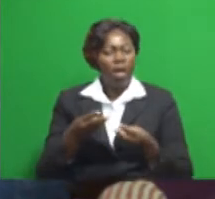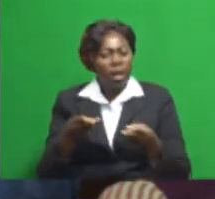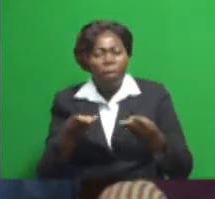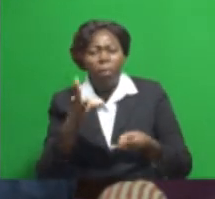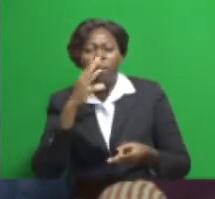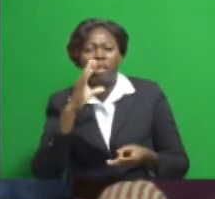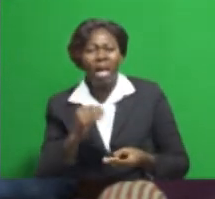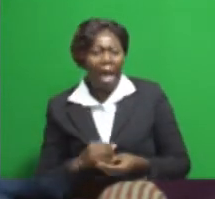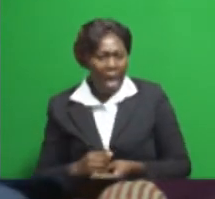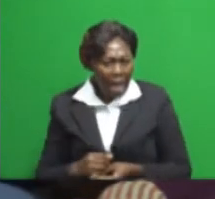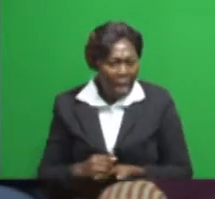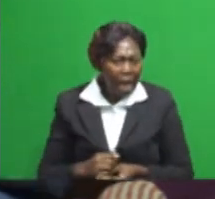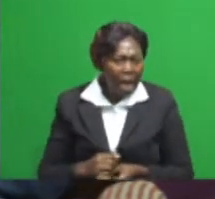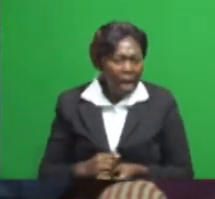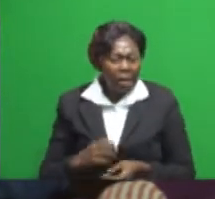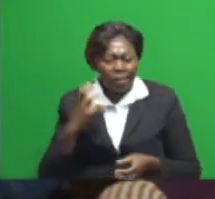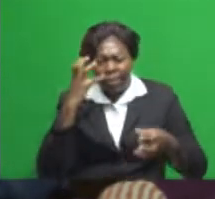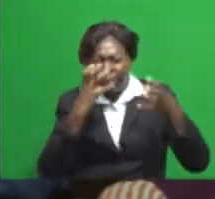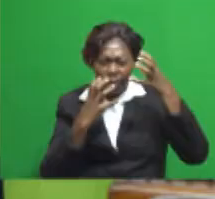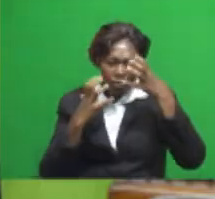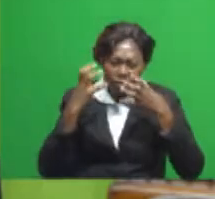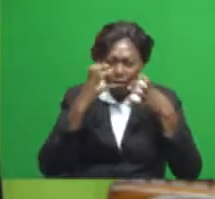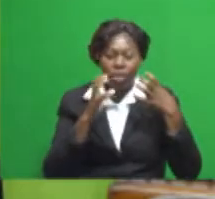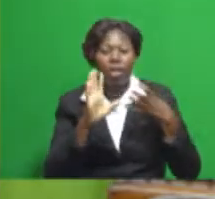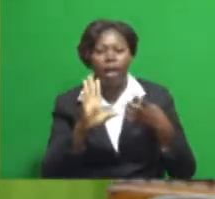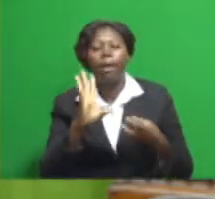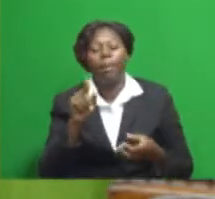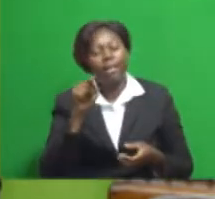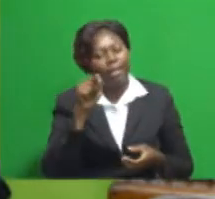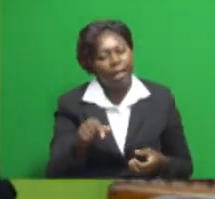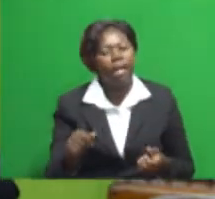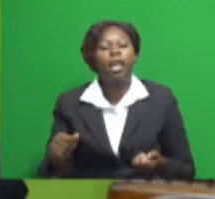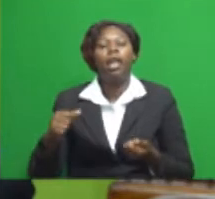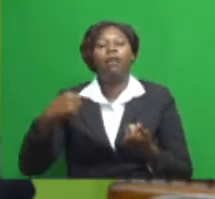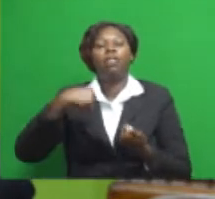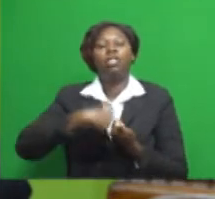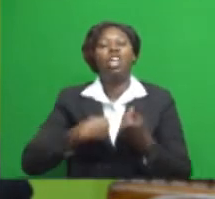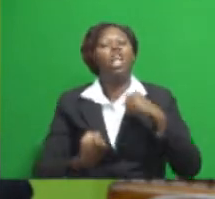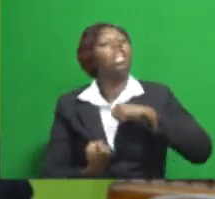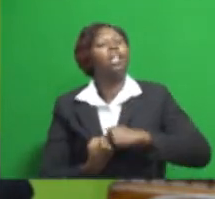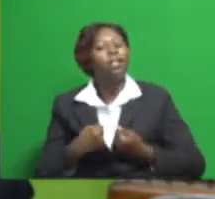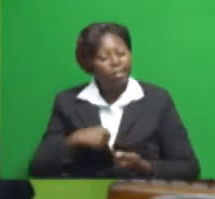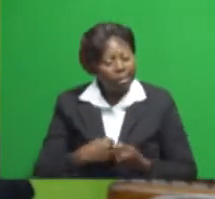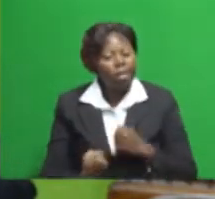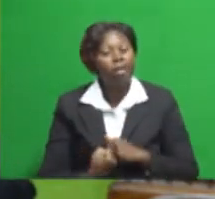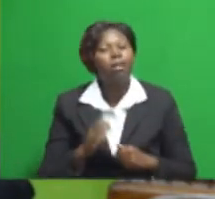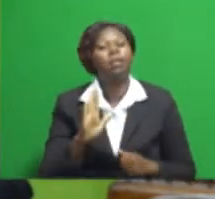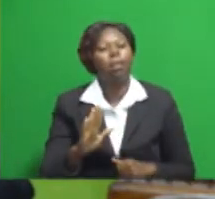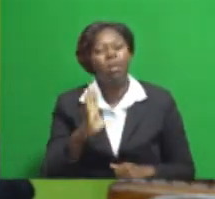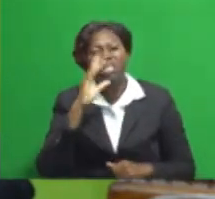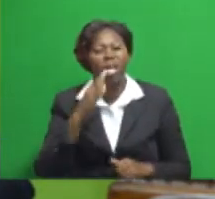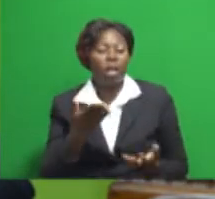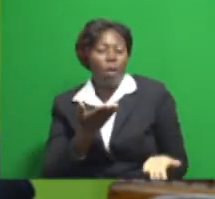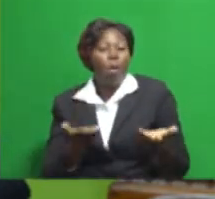waAsiria. Angamire pamberi pamambo waAsiria. Kwaive kuchallenge chaiko. Saka muchano aterika zhinjiwo muBhaibheri. Pese paiita